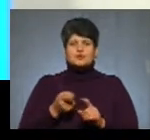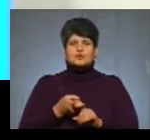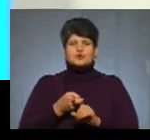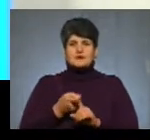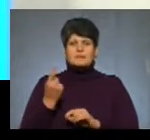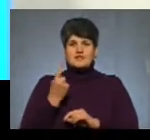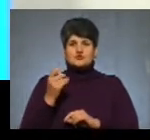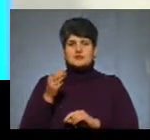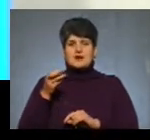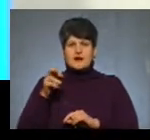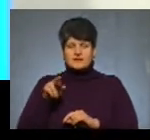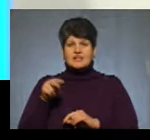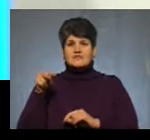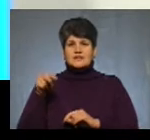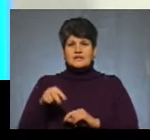з